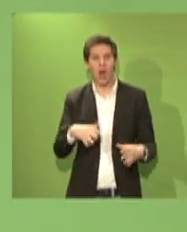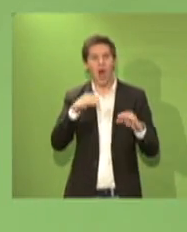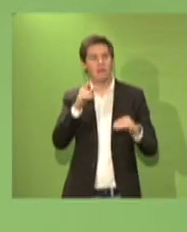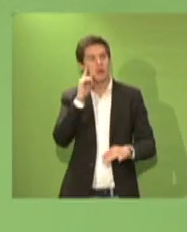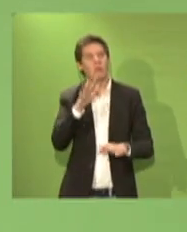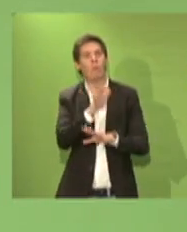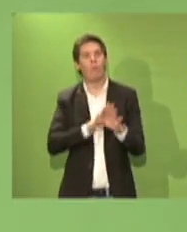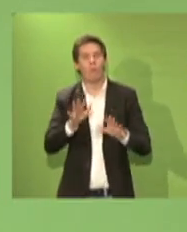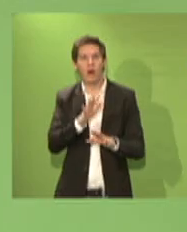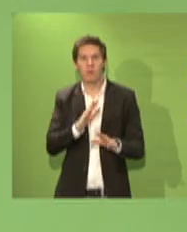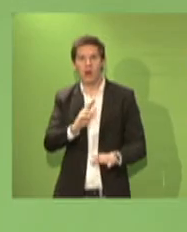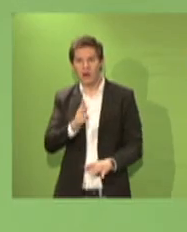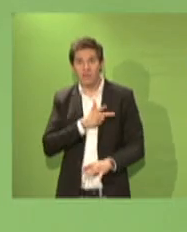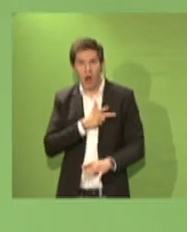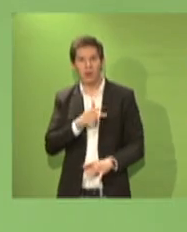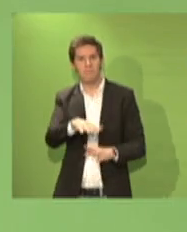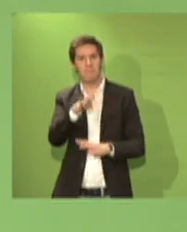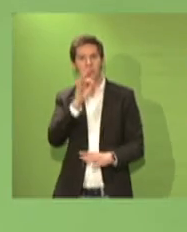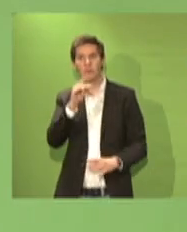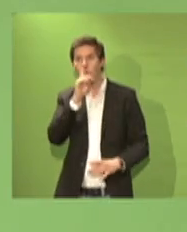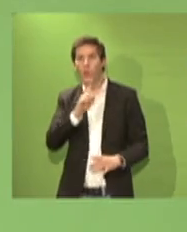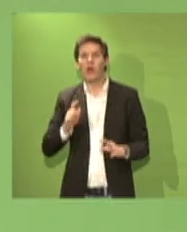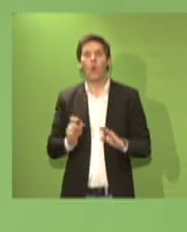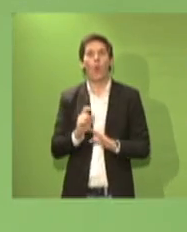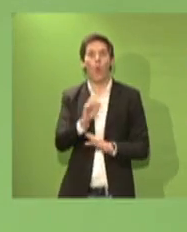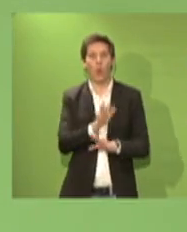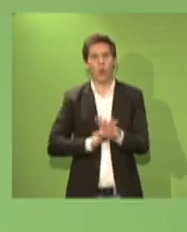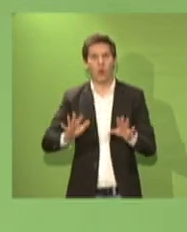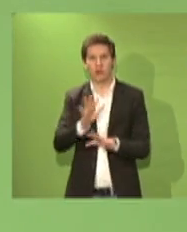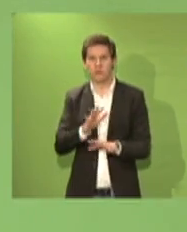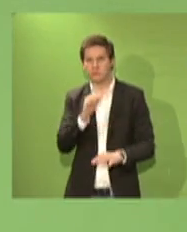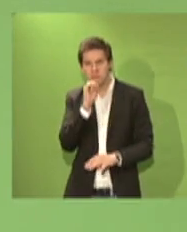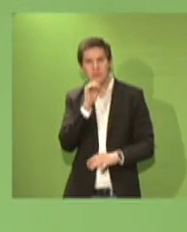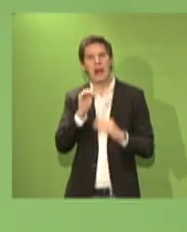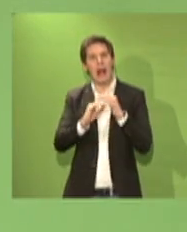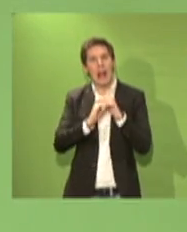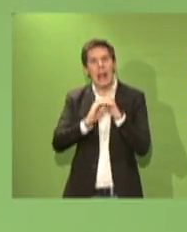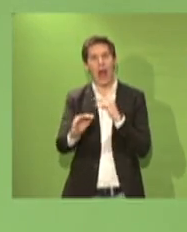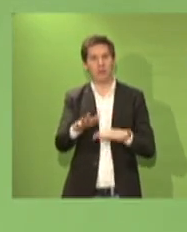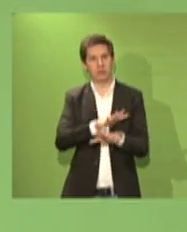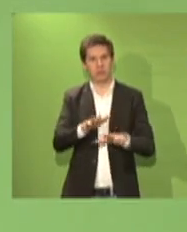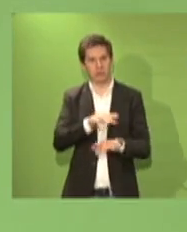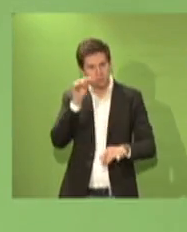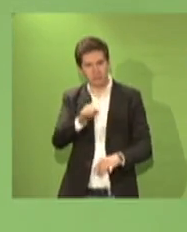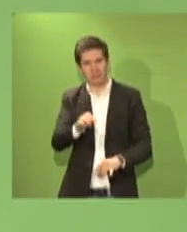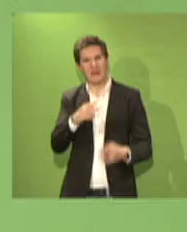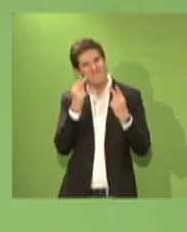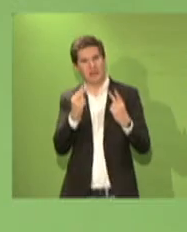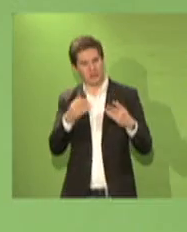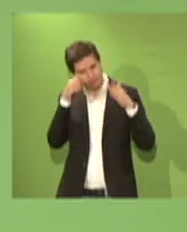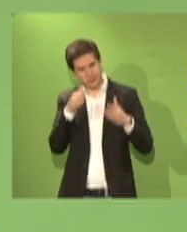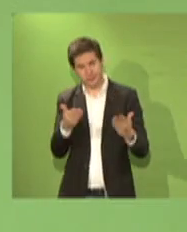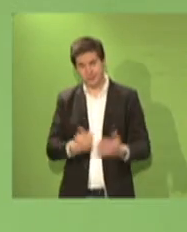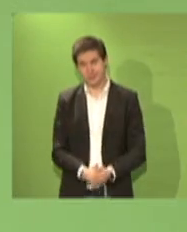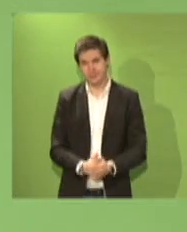Herz beispielsweise schlägt gar nicht mehr im Ruhrgebiet, es schlägt in den ländlichen Räumen unseres Landes. NRW